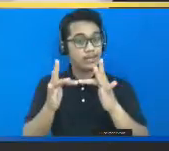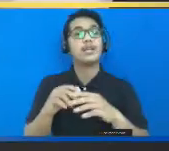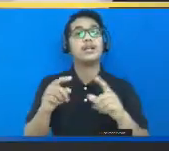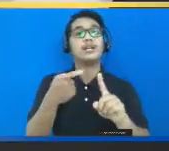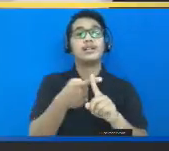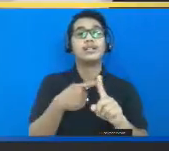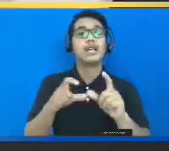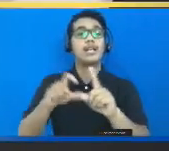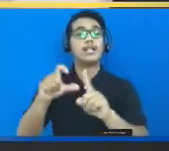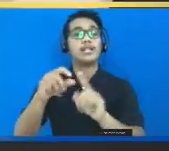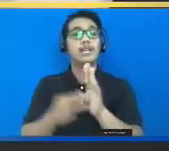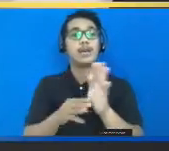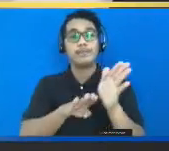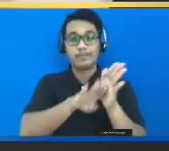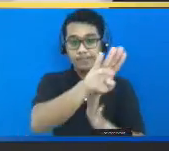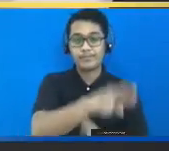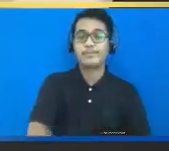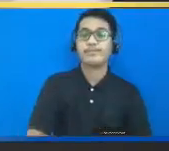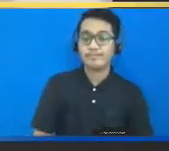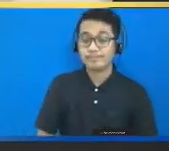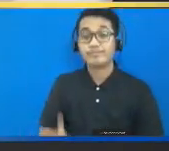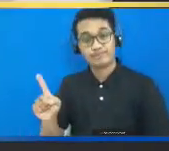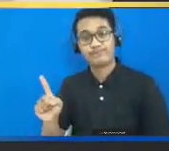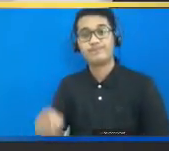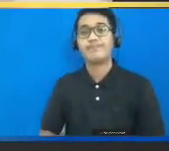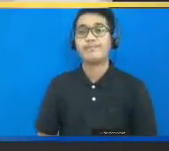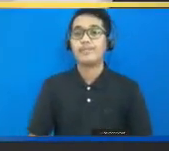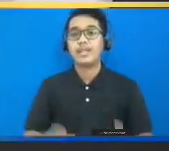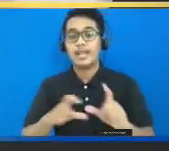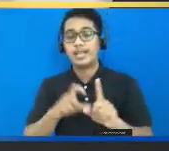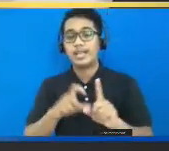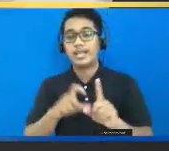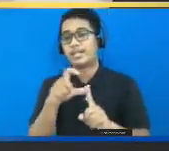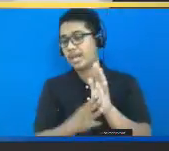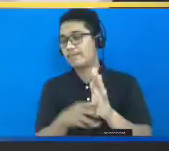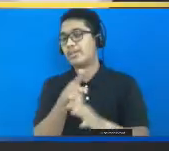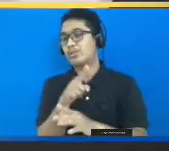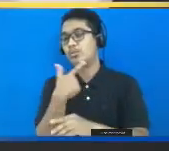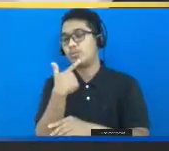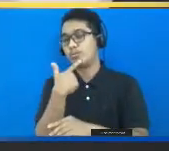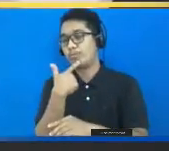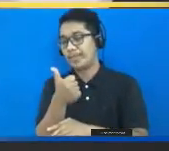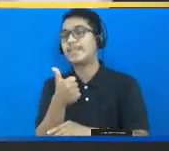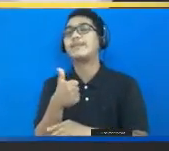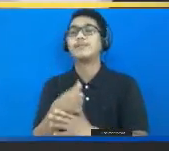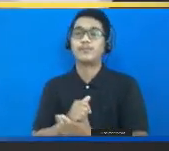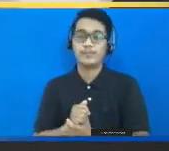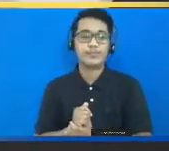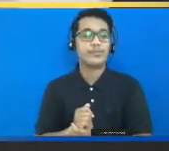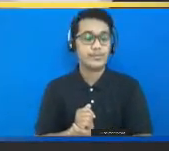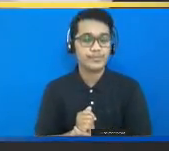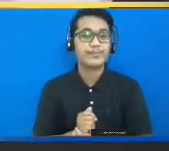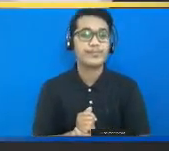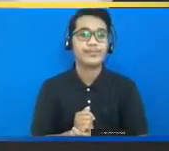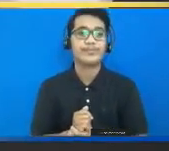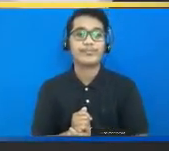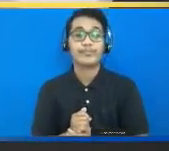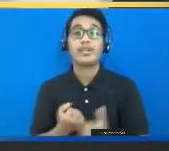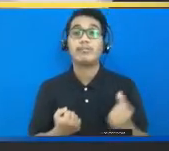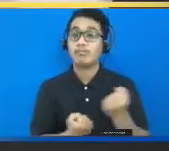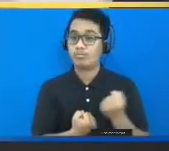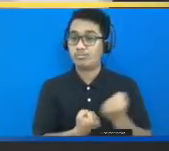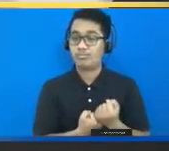meningkatkan SDM itu aja percaya SDM itu yang yang paling yang paling penting dan apa yang bisa